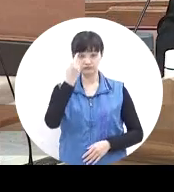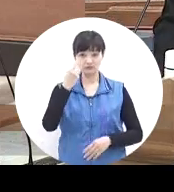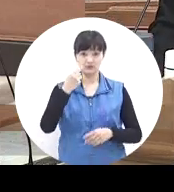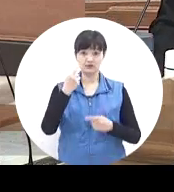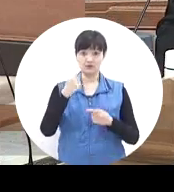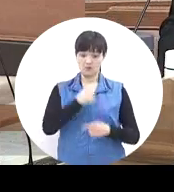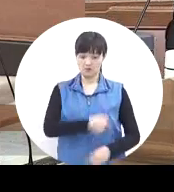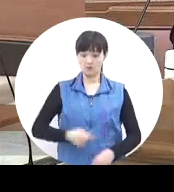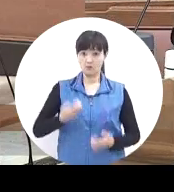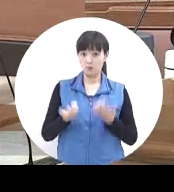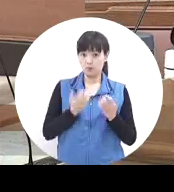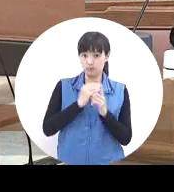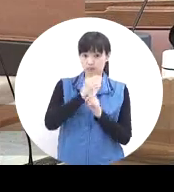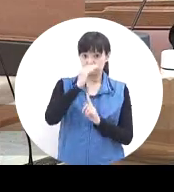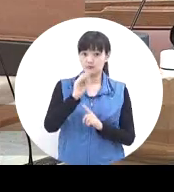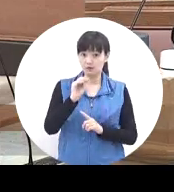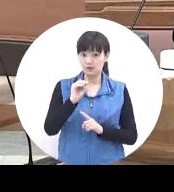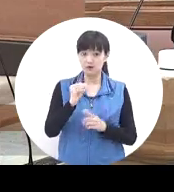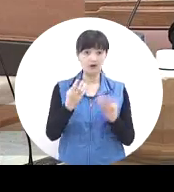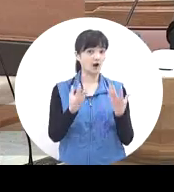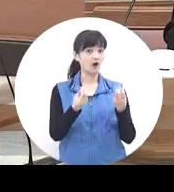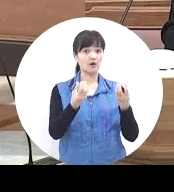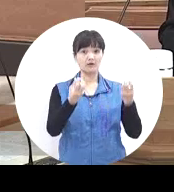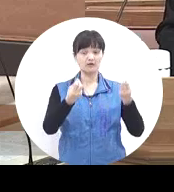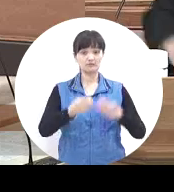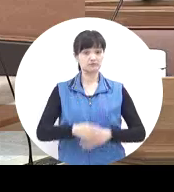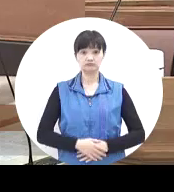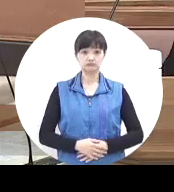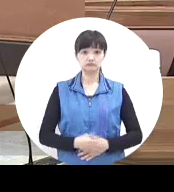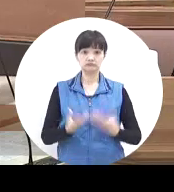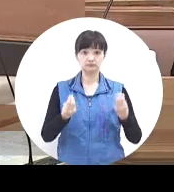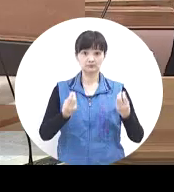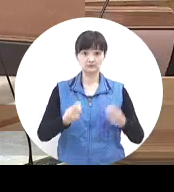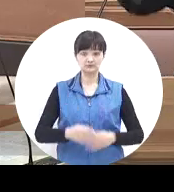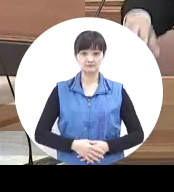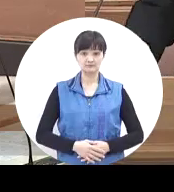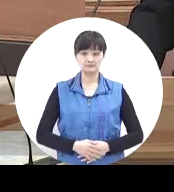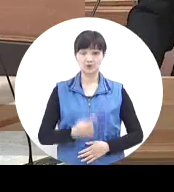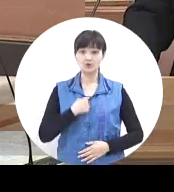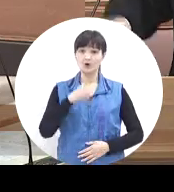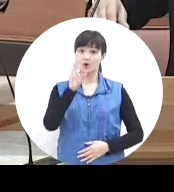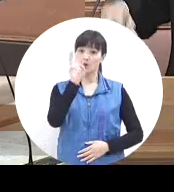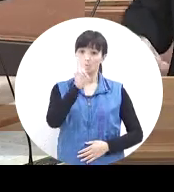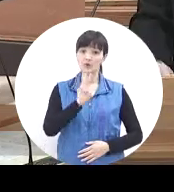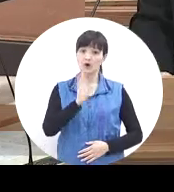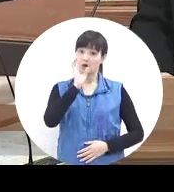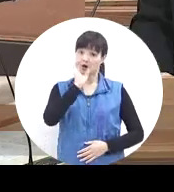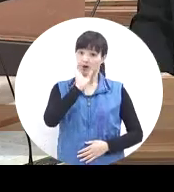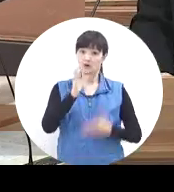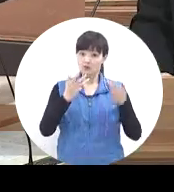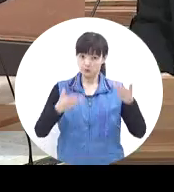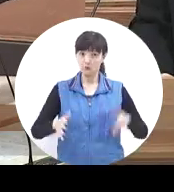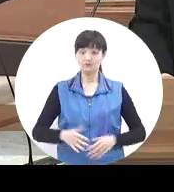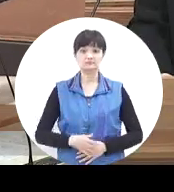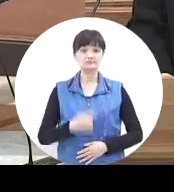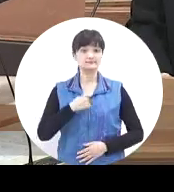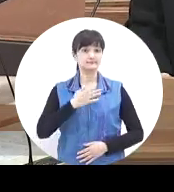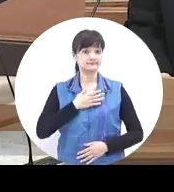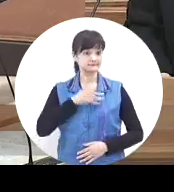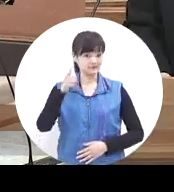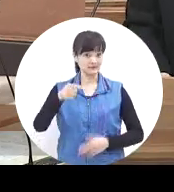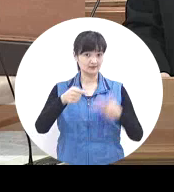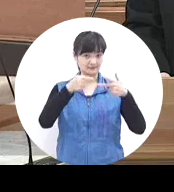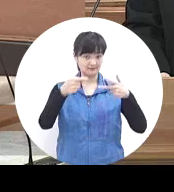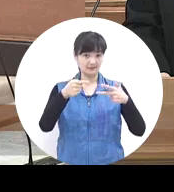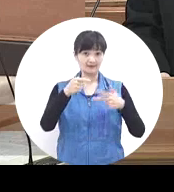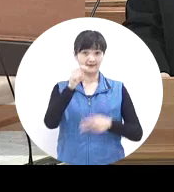况？ 没有嘞，真的没有，没有啊， 没有、哦， 因为我有多喝开水啦。 哦，因为我都知道、哦、你周一打完这个